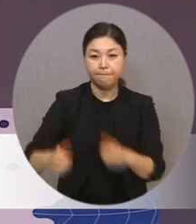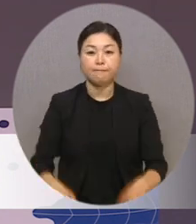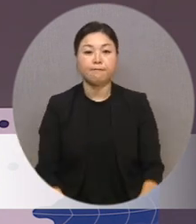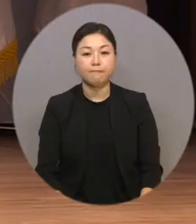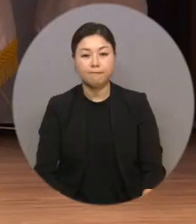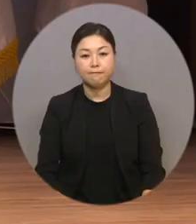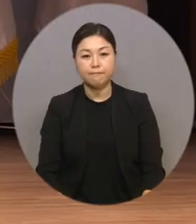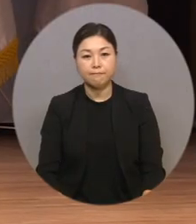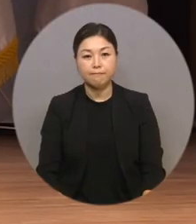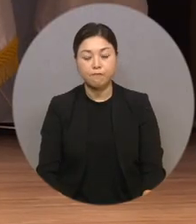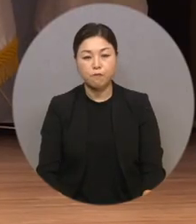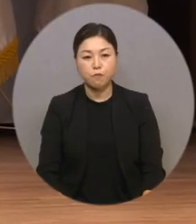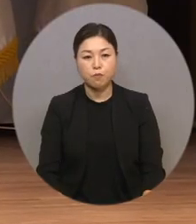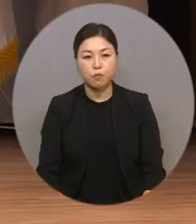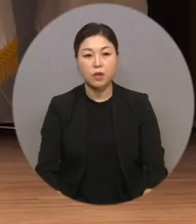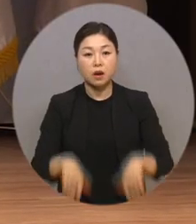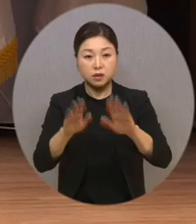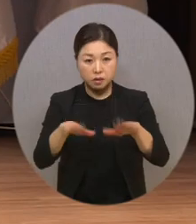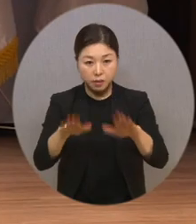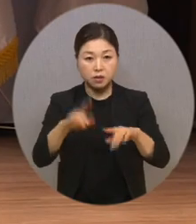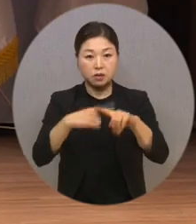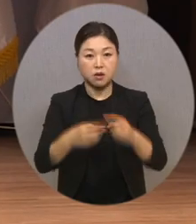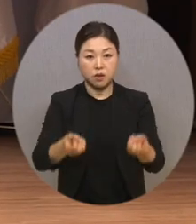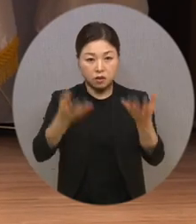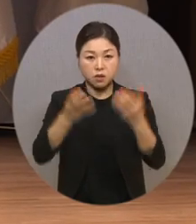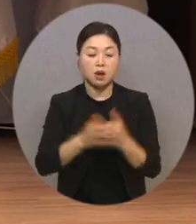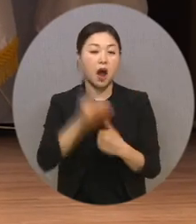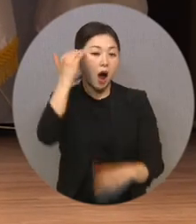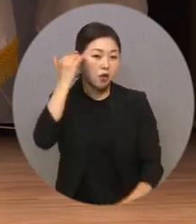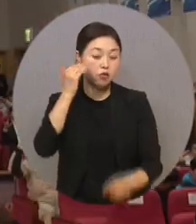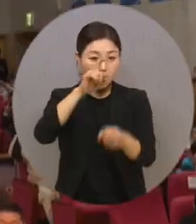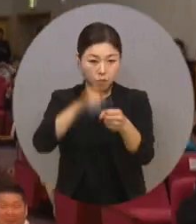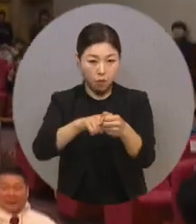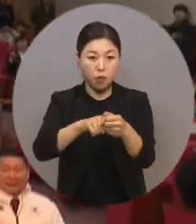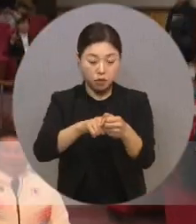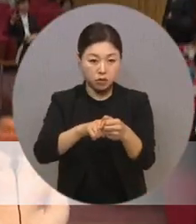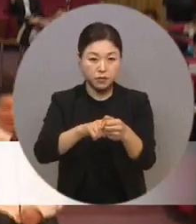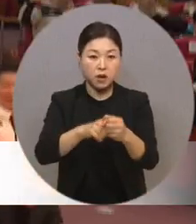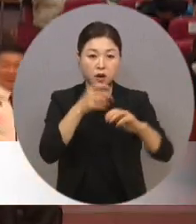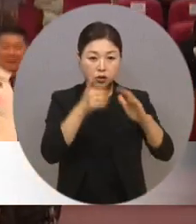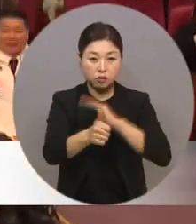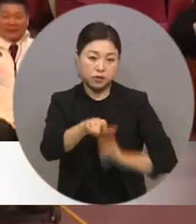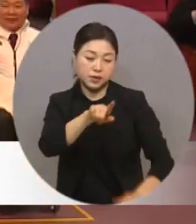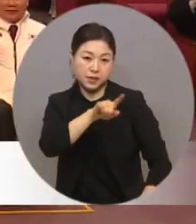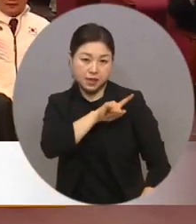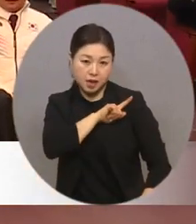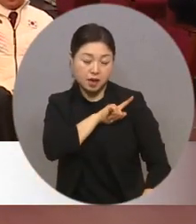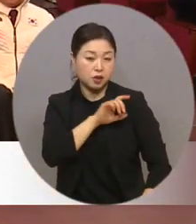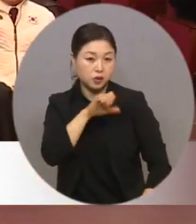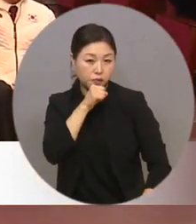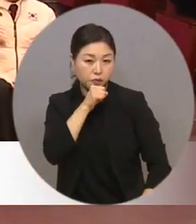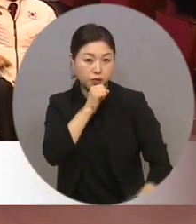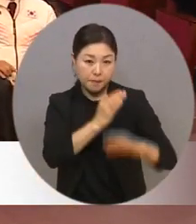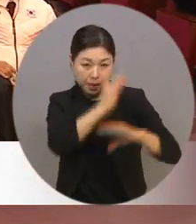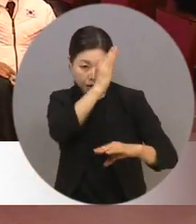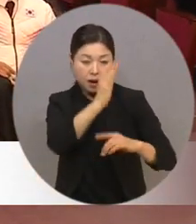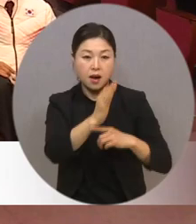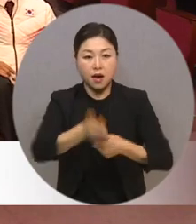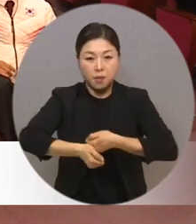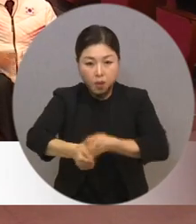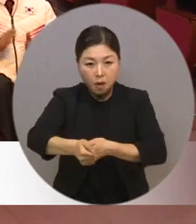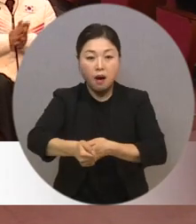겁니다. 이번 대회에서 대한민국의 목표 성적은 선수별 최고 성적 경신과 컬링